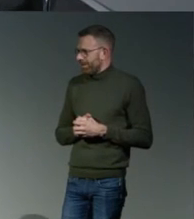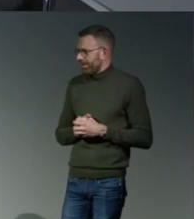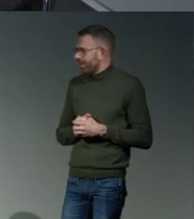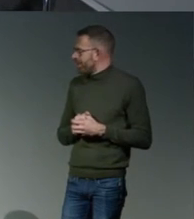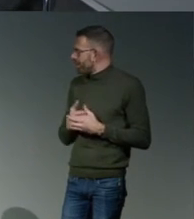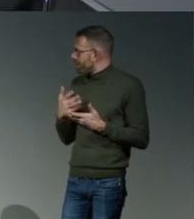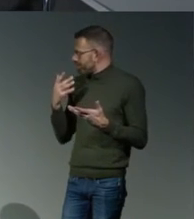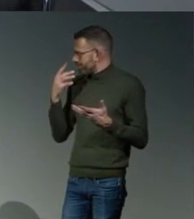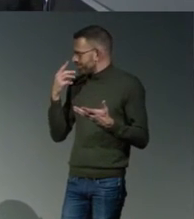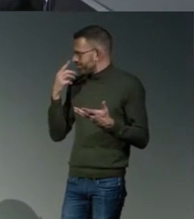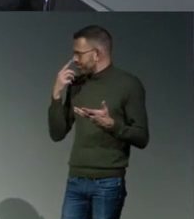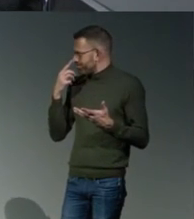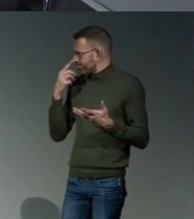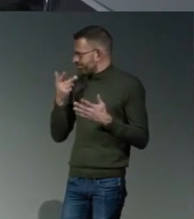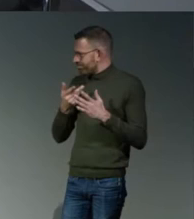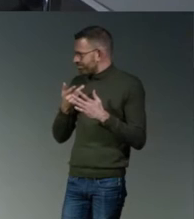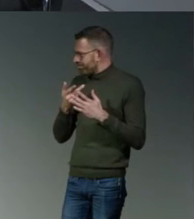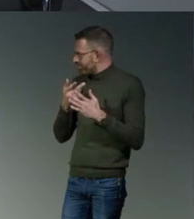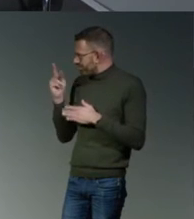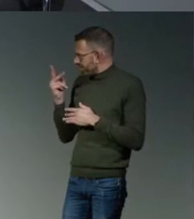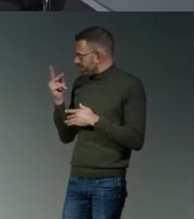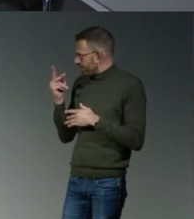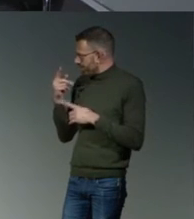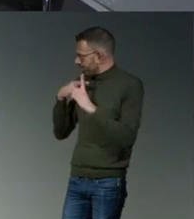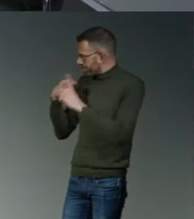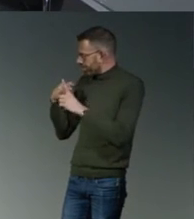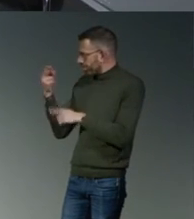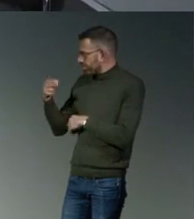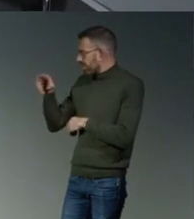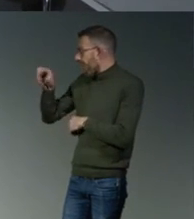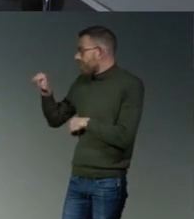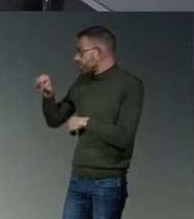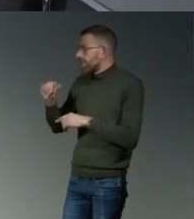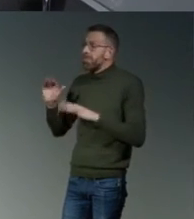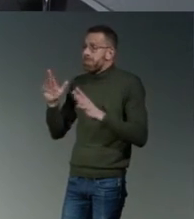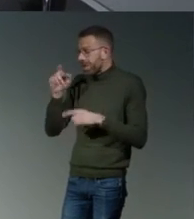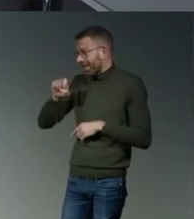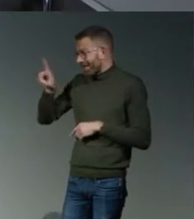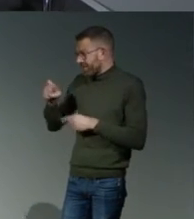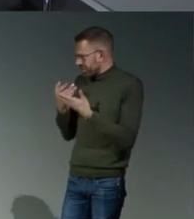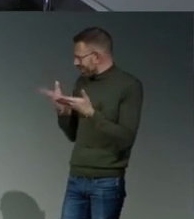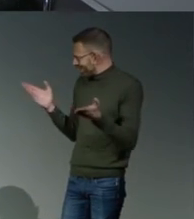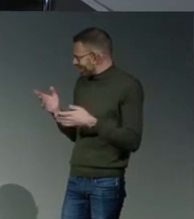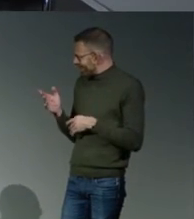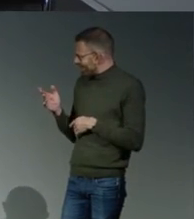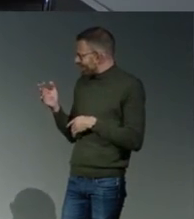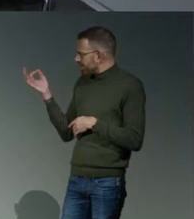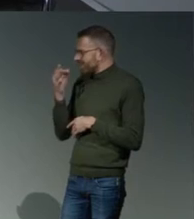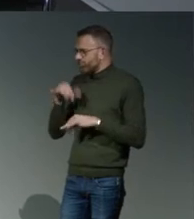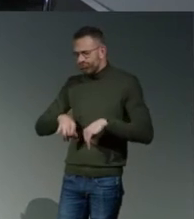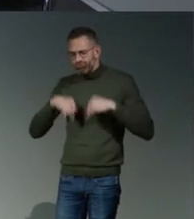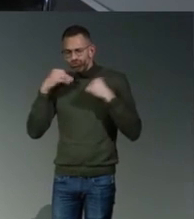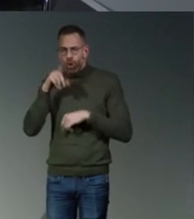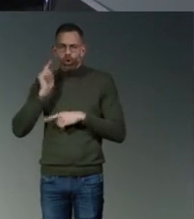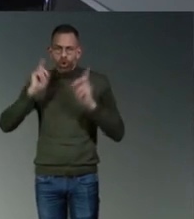Je pense que la question s'adresse plutôt à Nathalie Azoulay, mais enfin, c'est une question toute simple, toute bête, mais vous parliez de jeune homme à capuche, geek,